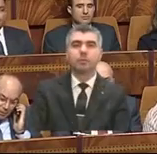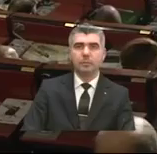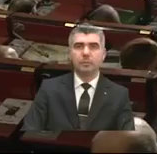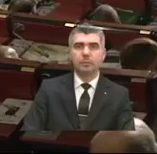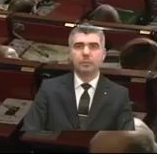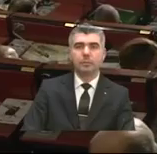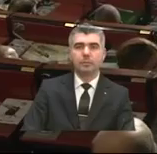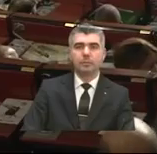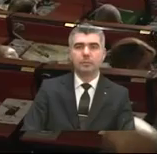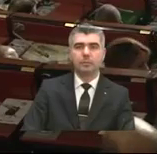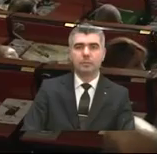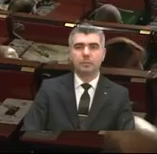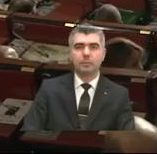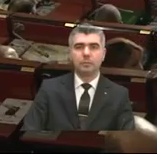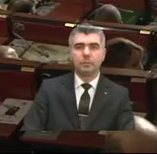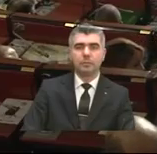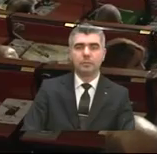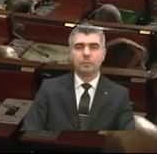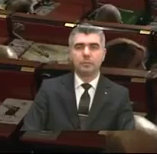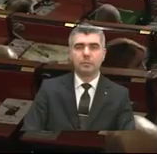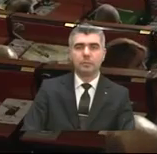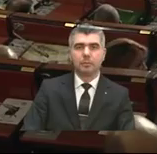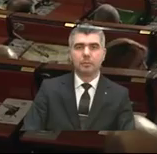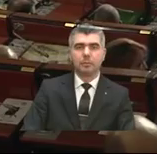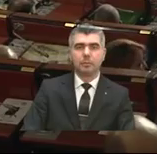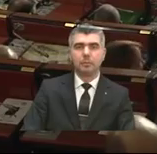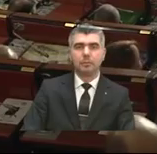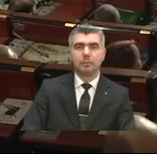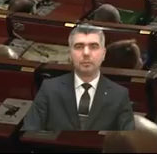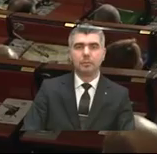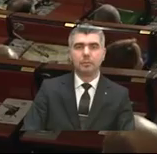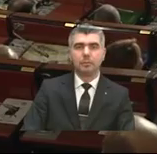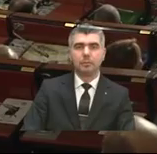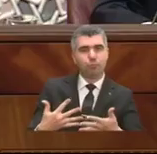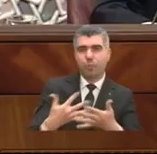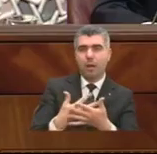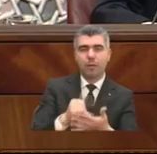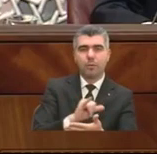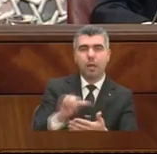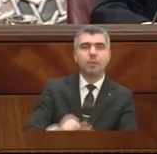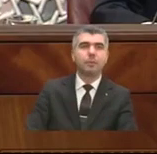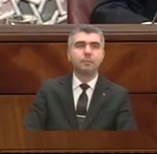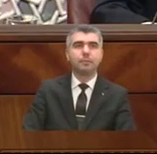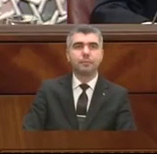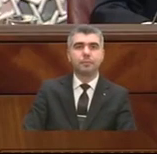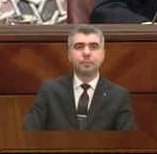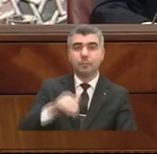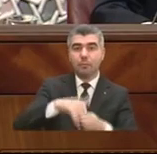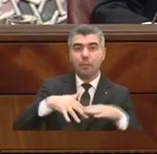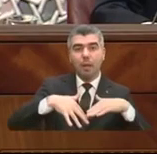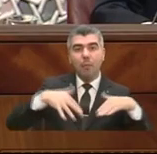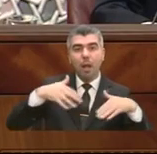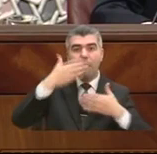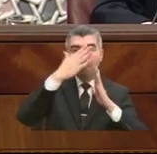لها بالصدق والإخلاص اللذين تقتضيهما روح الشراكة. إن برلمان